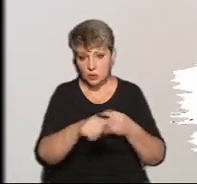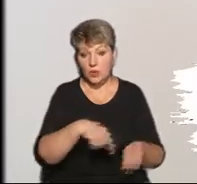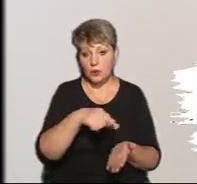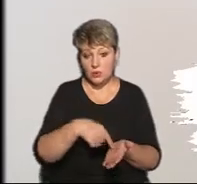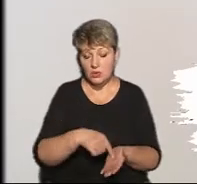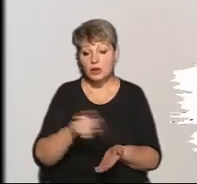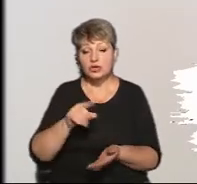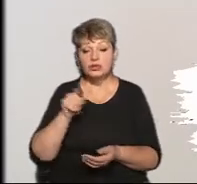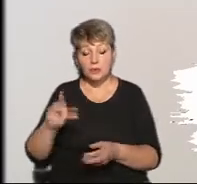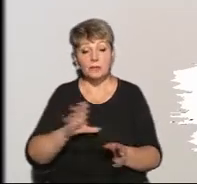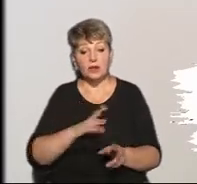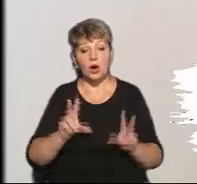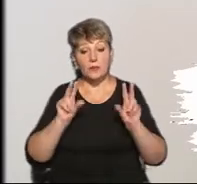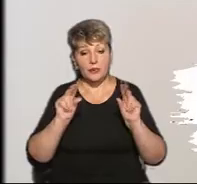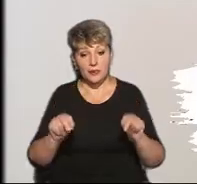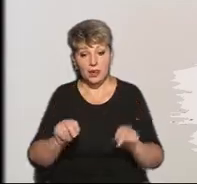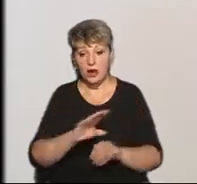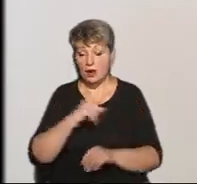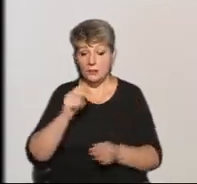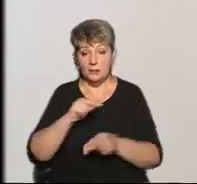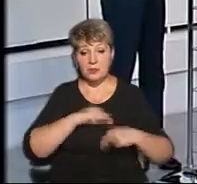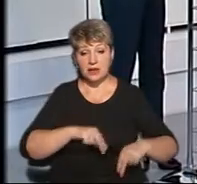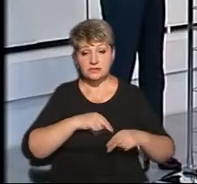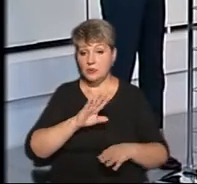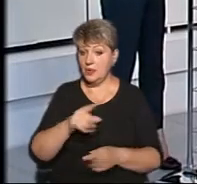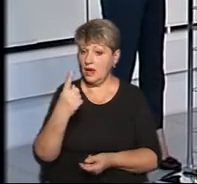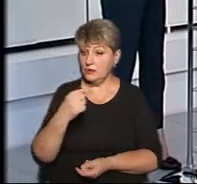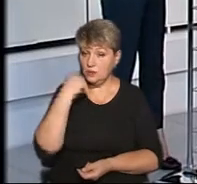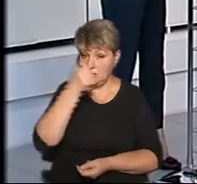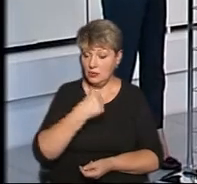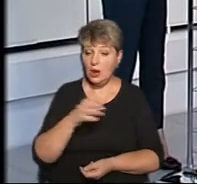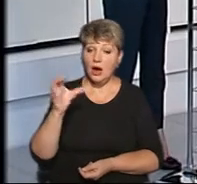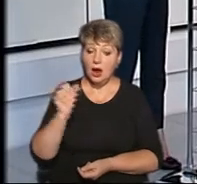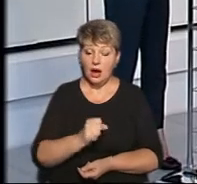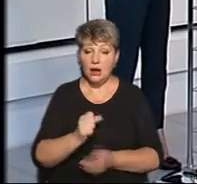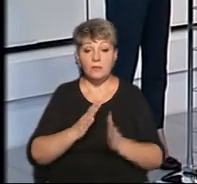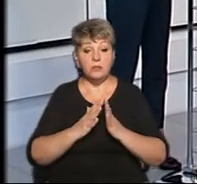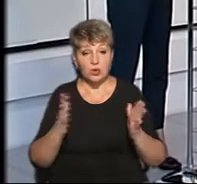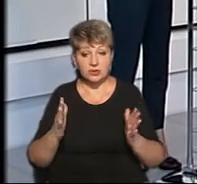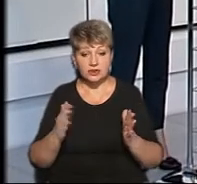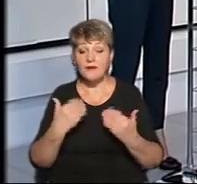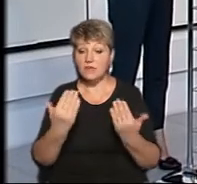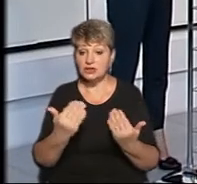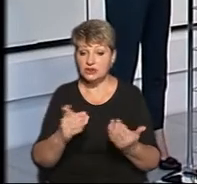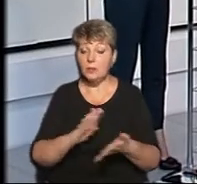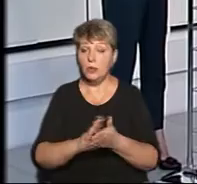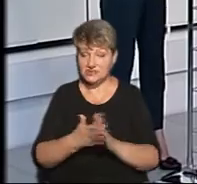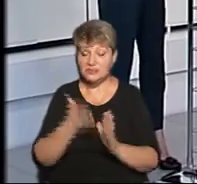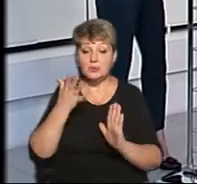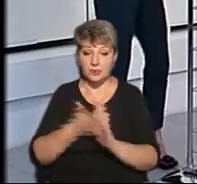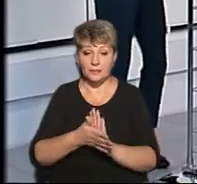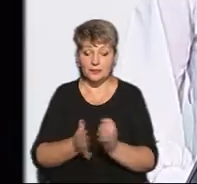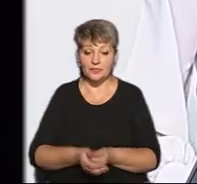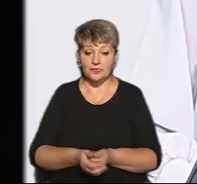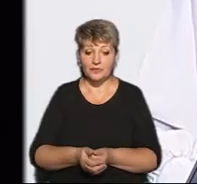під муніципальні гарантії, що вони будуть працювати не один рік, і привели за собою оновлення рухомого складу. А ваша позиція ясна.